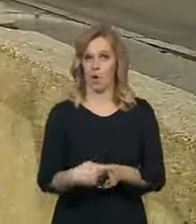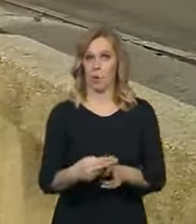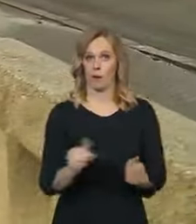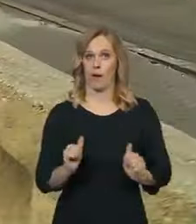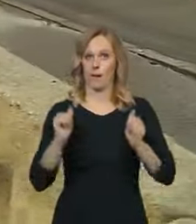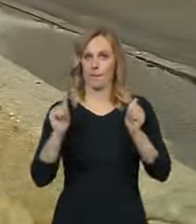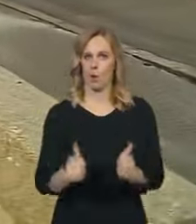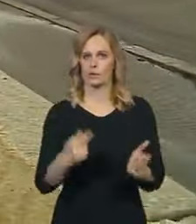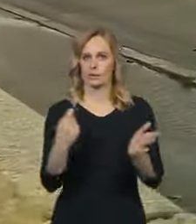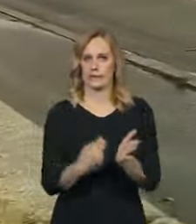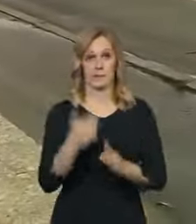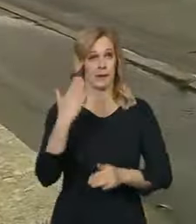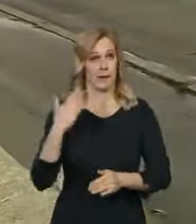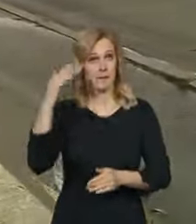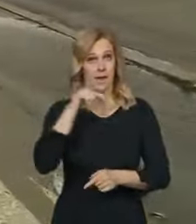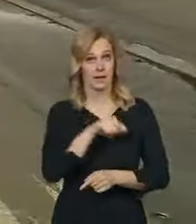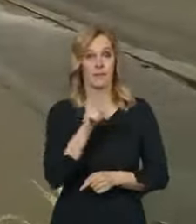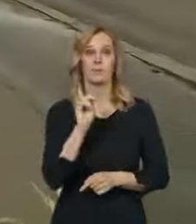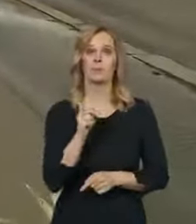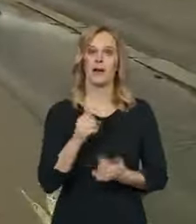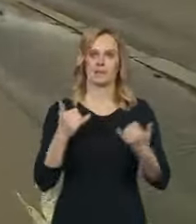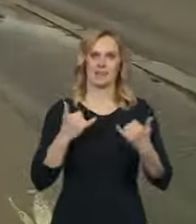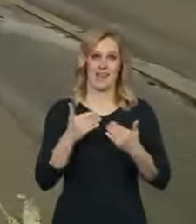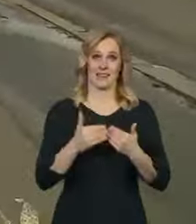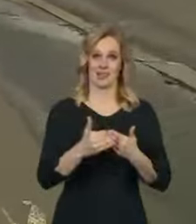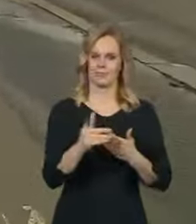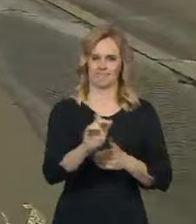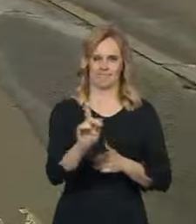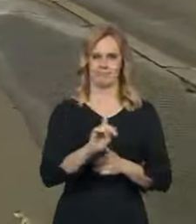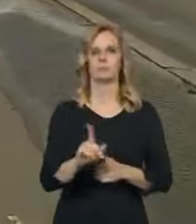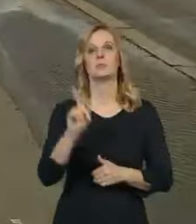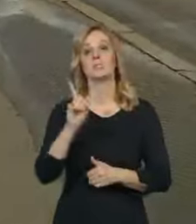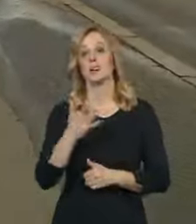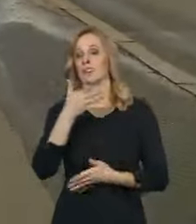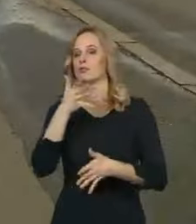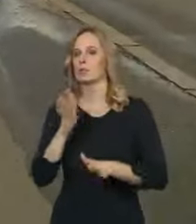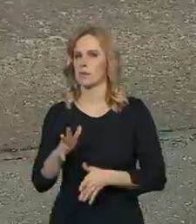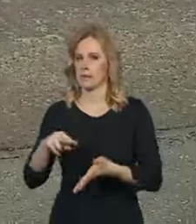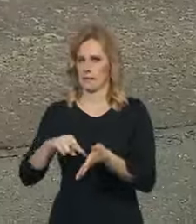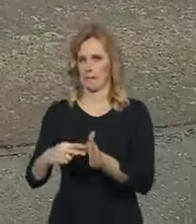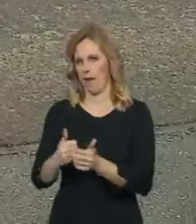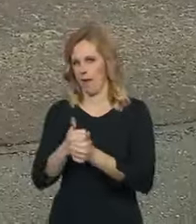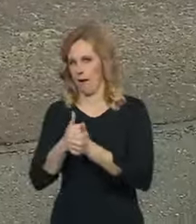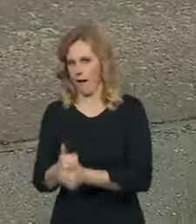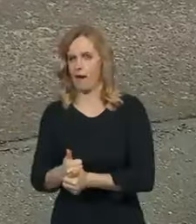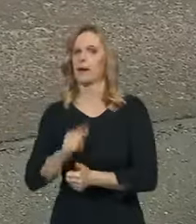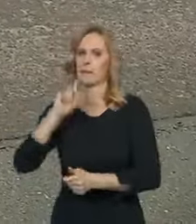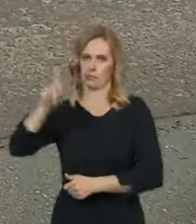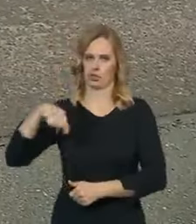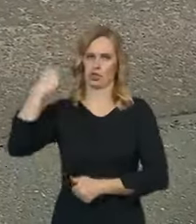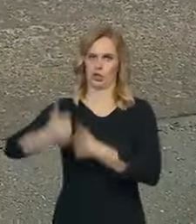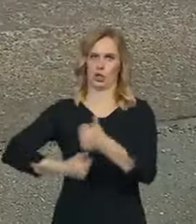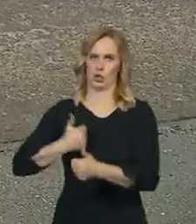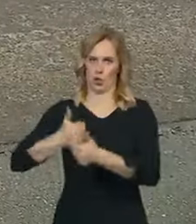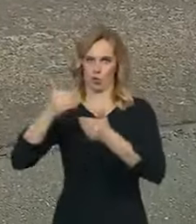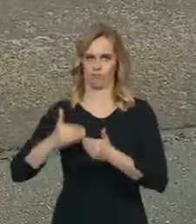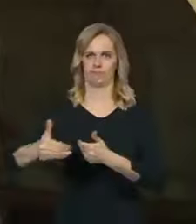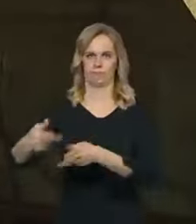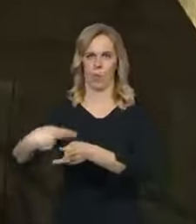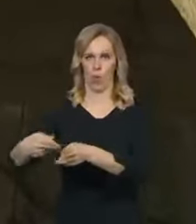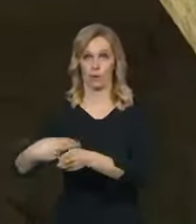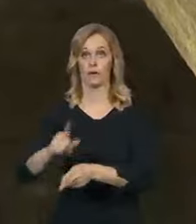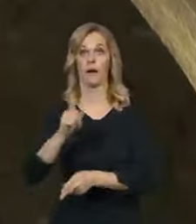mostu. Začít nemá sice už letos, ale pokud bude vše podle plánu, tak příští rok. Debata o ní se ale